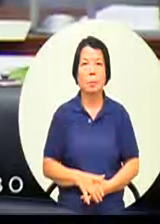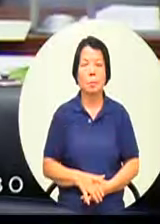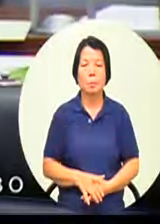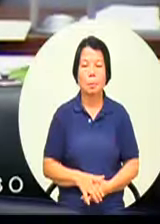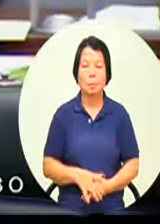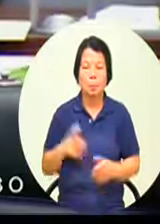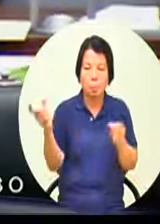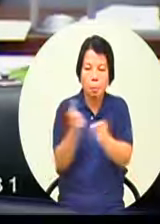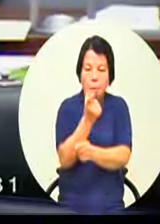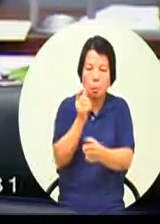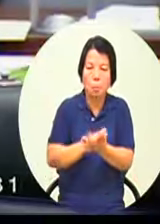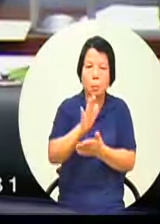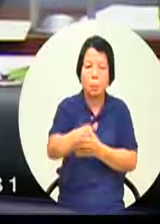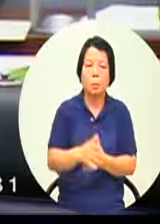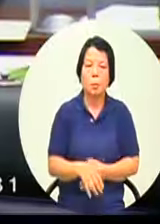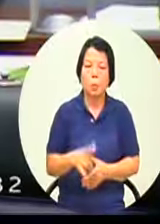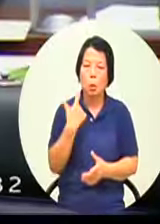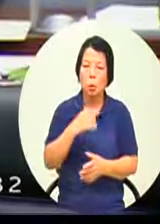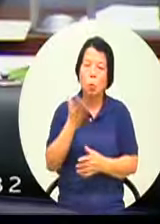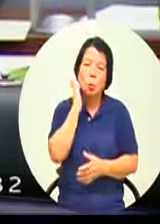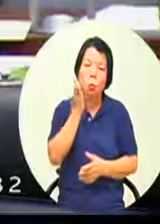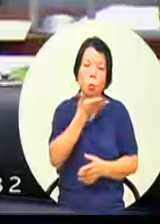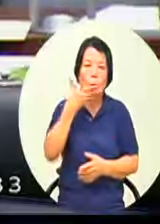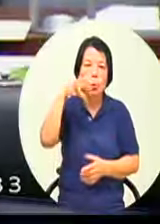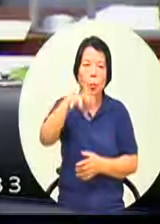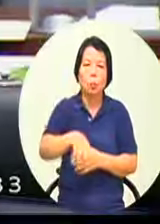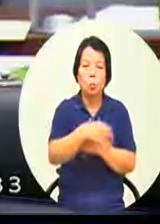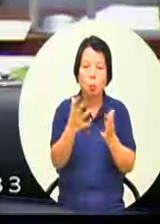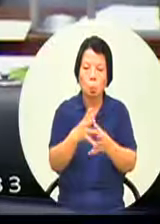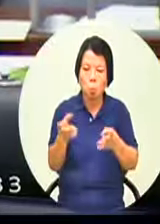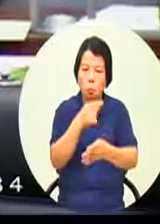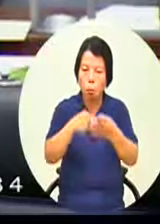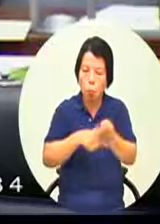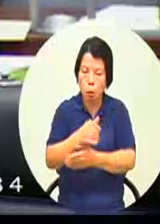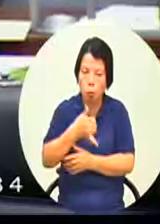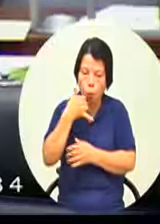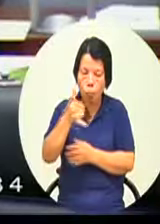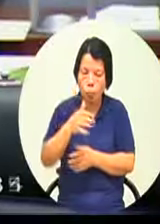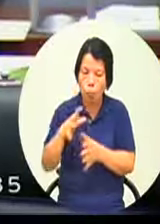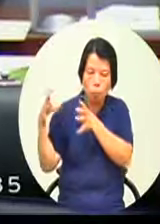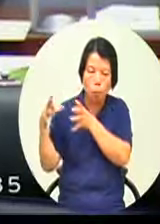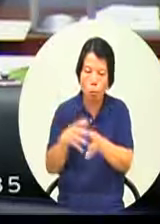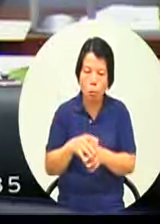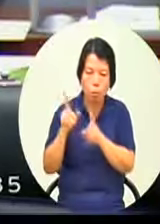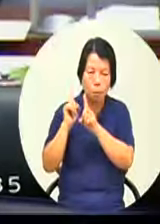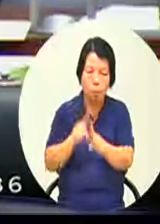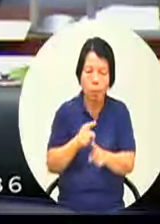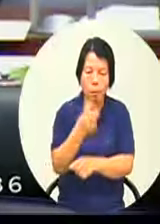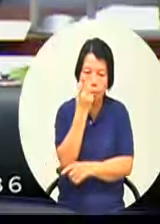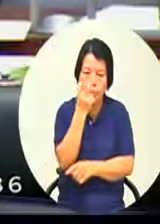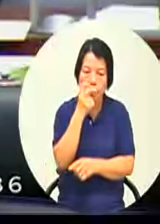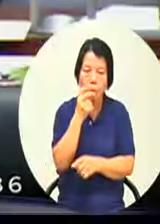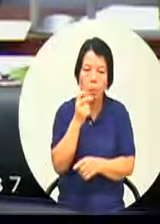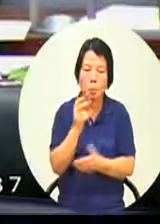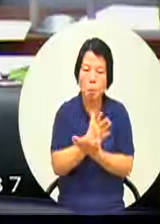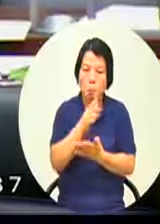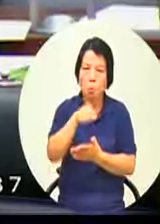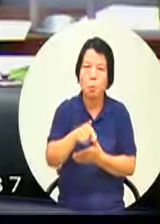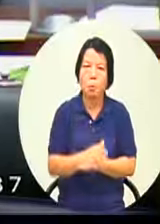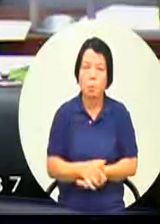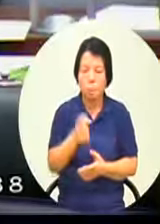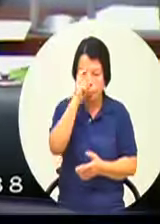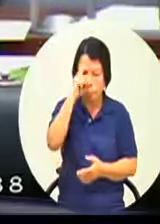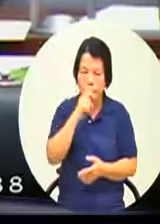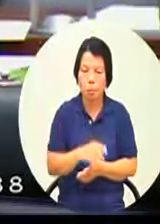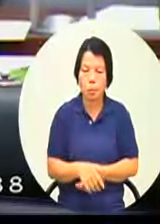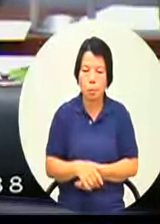台风过后哈，我跟水利局的你们的同仁，我们有去做一个会勘，那我们希望快点能够